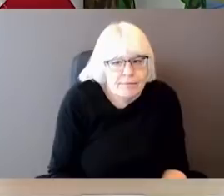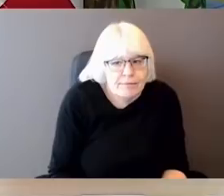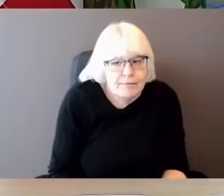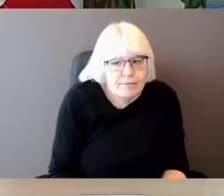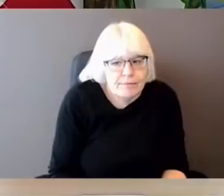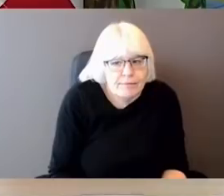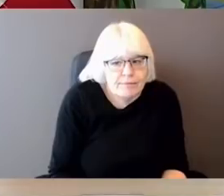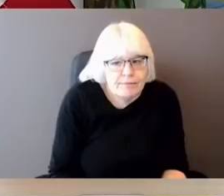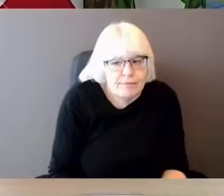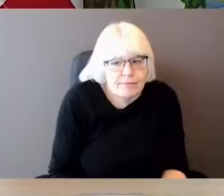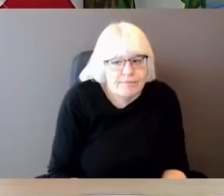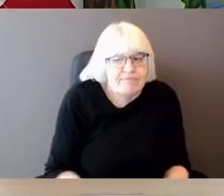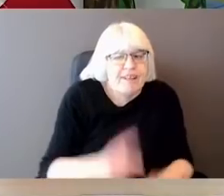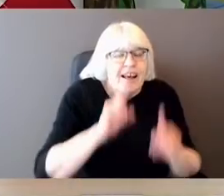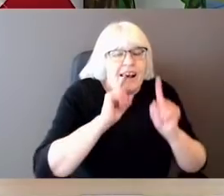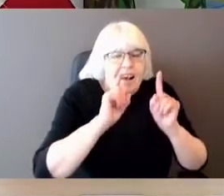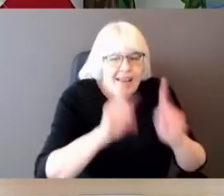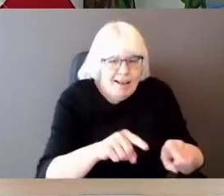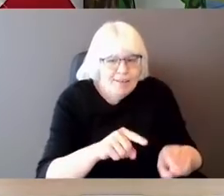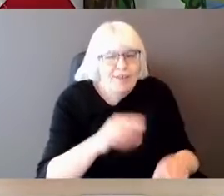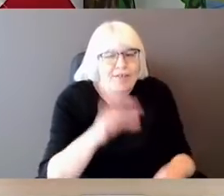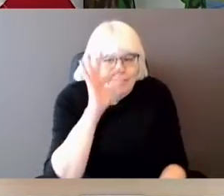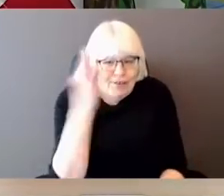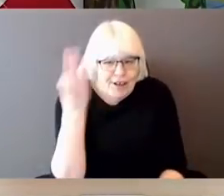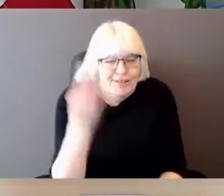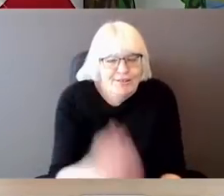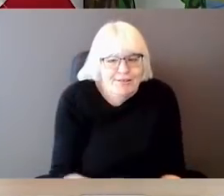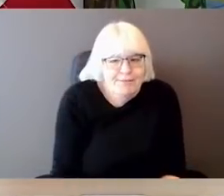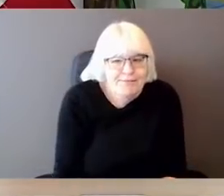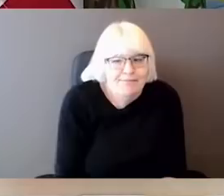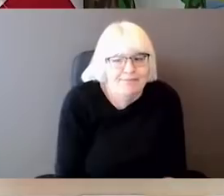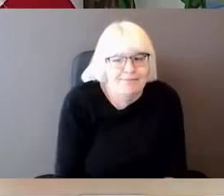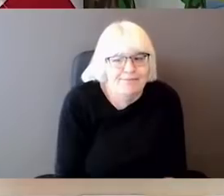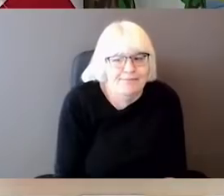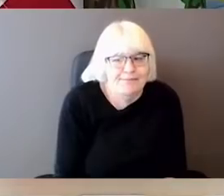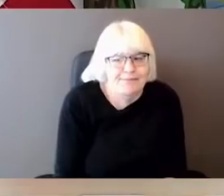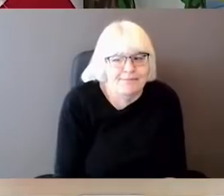Aujourd'hui est le temps d'annoncer que ça commence vraiment.